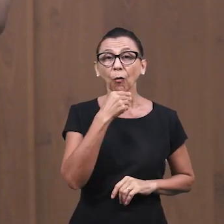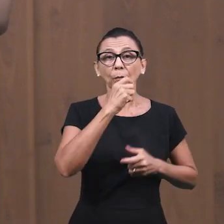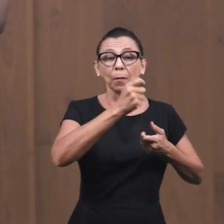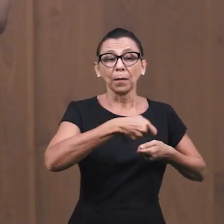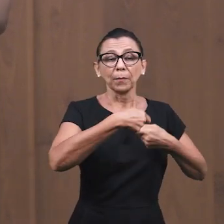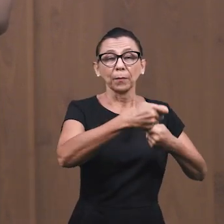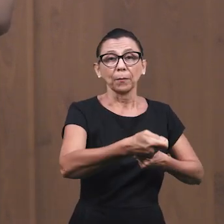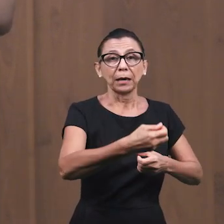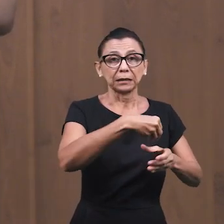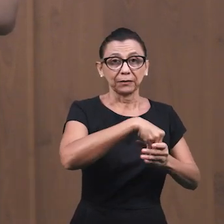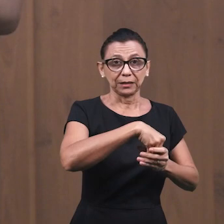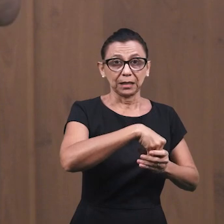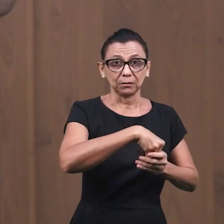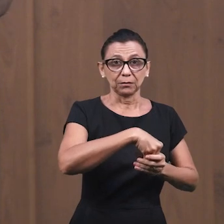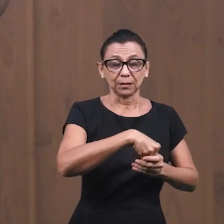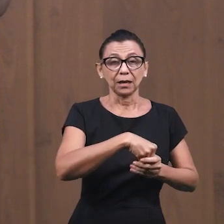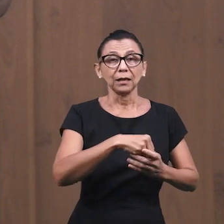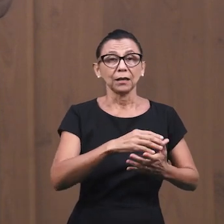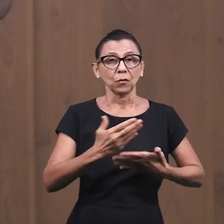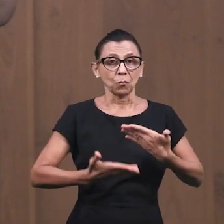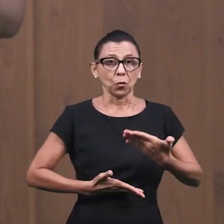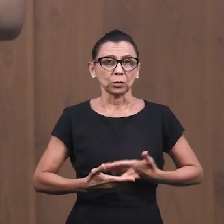la parole, mais ne connaissait pas Jésus.